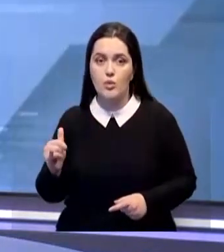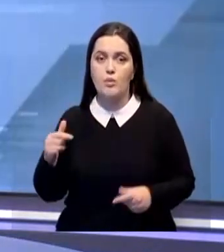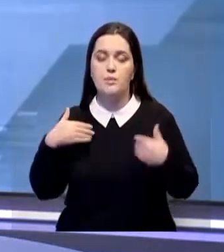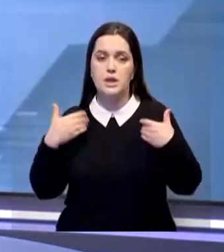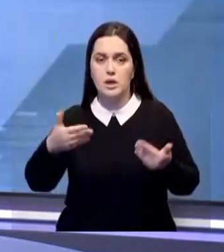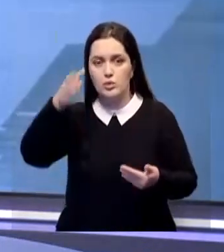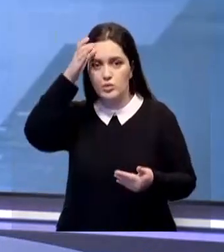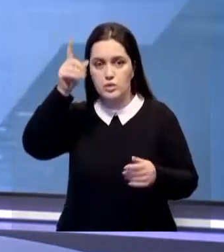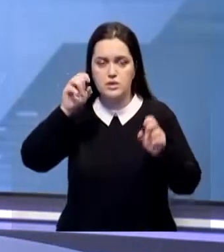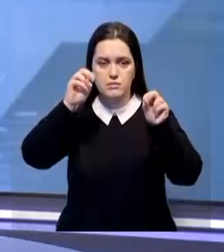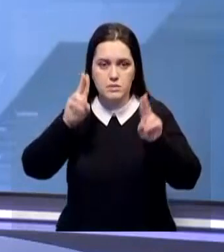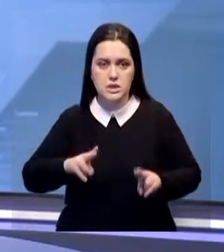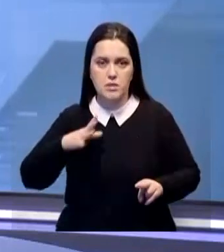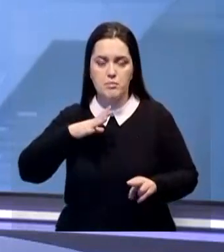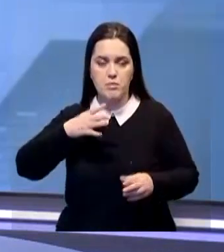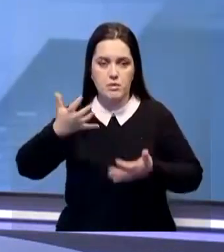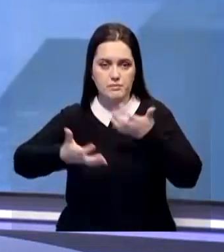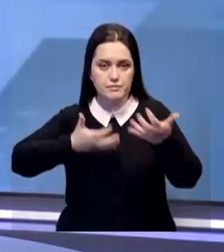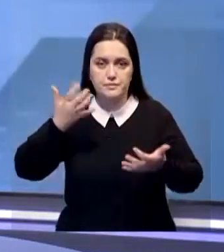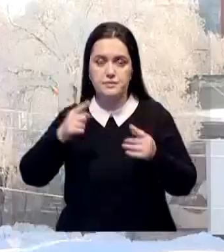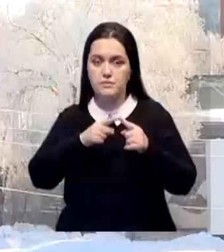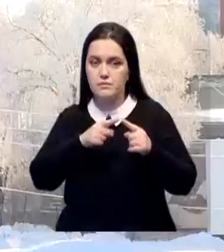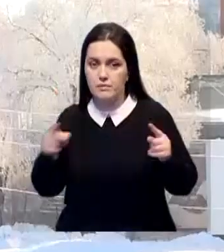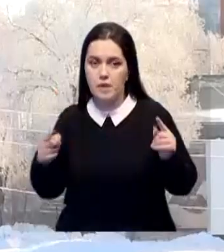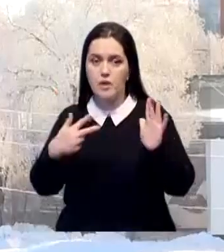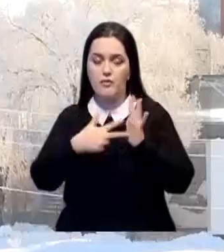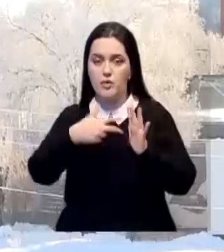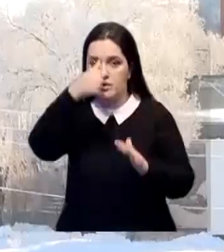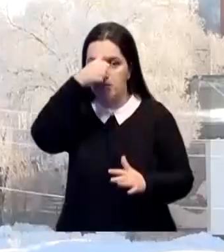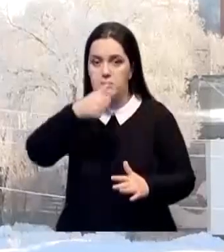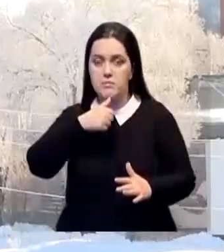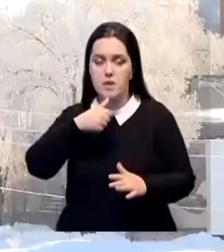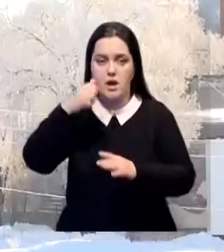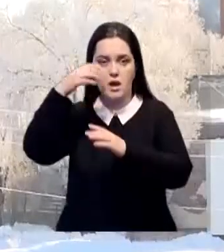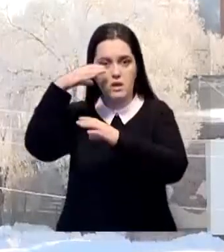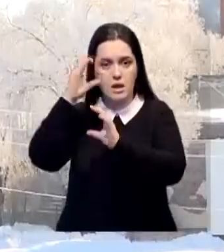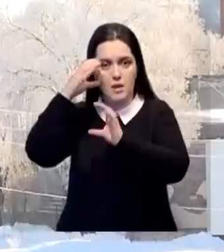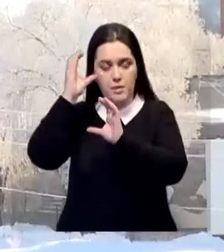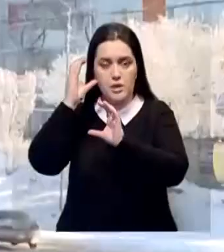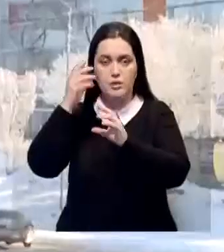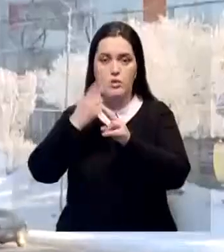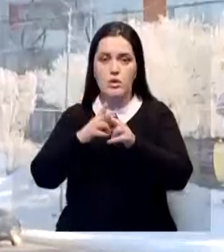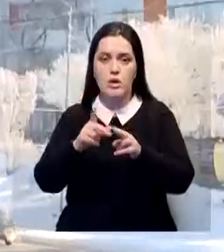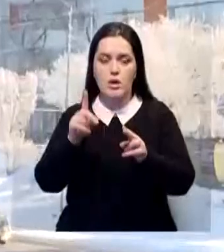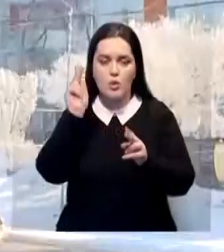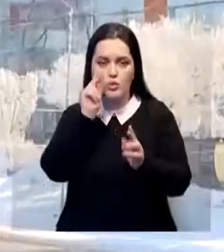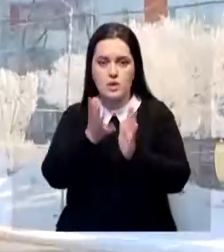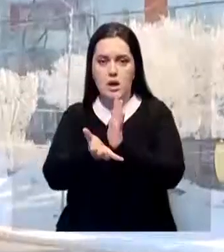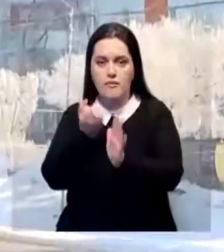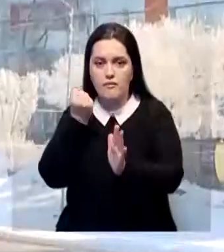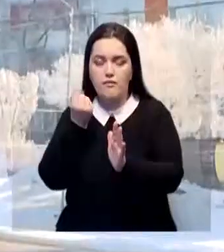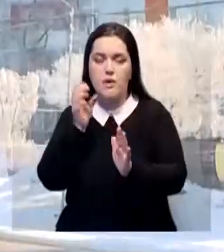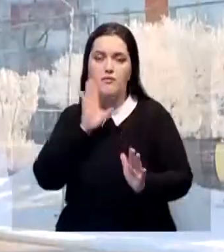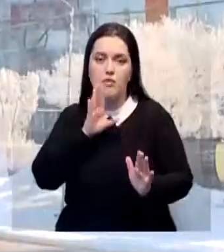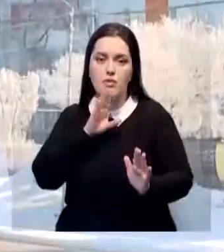на специальные научные исследования. На протяжении 8 месяцев специалисты передвижных лабораторий изучали состав подземных и